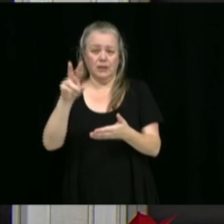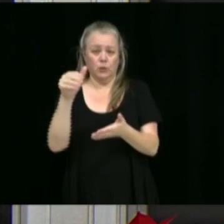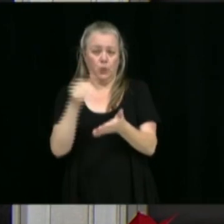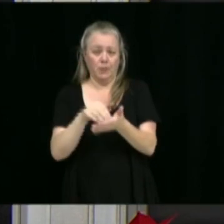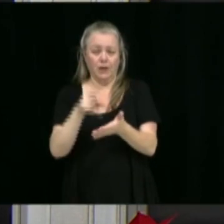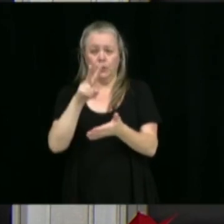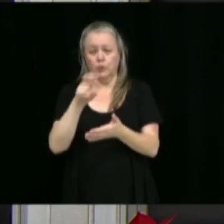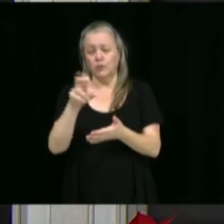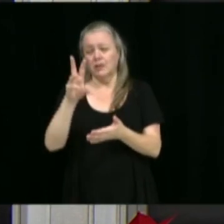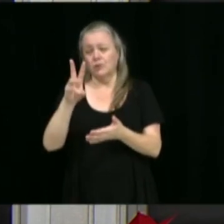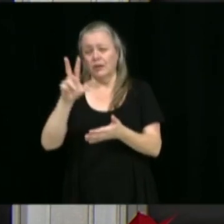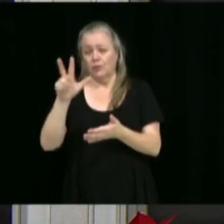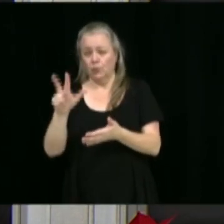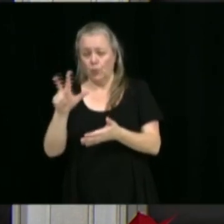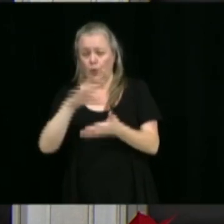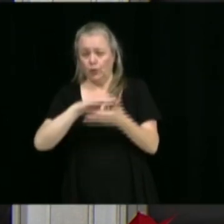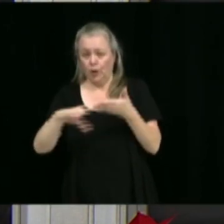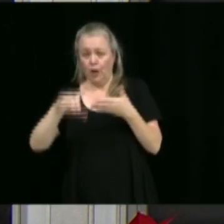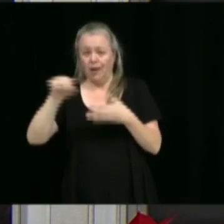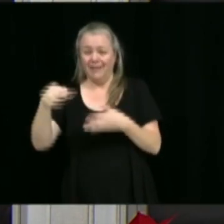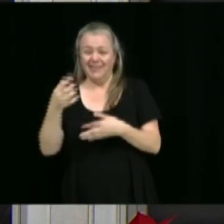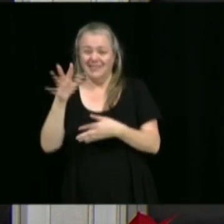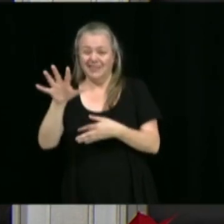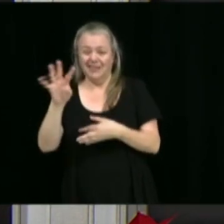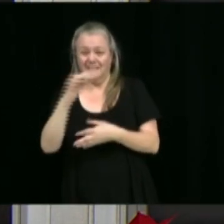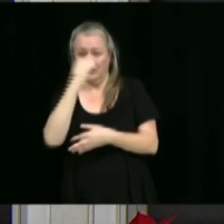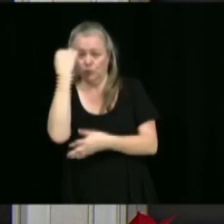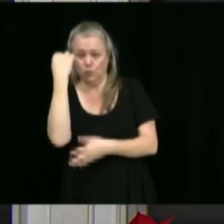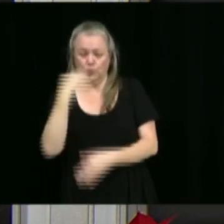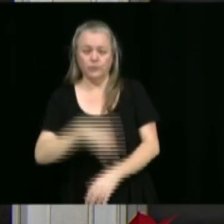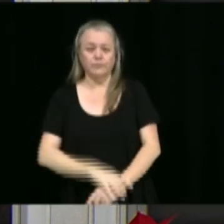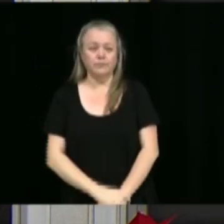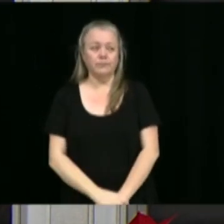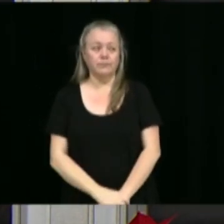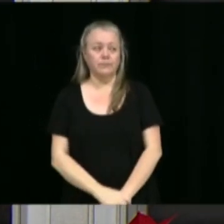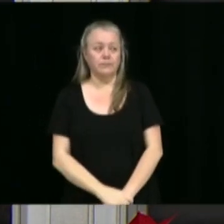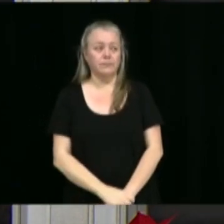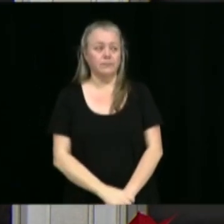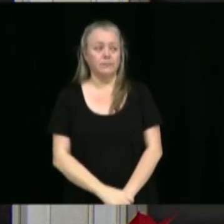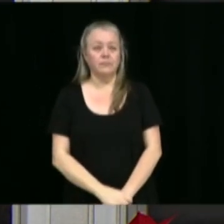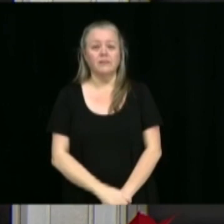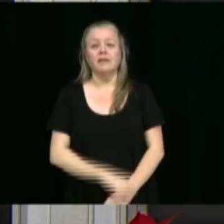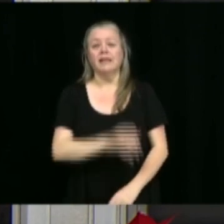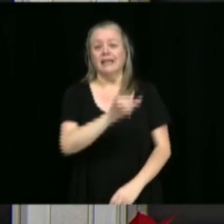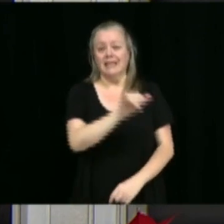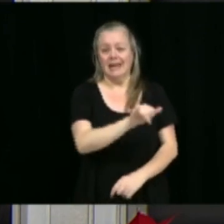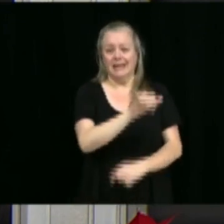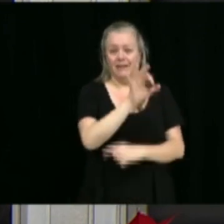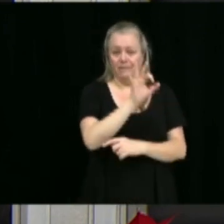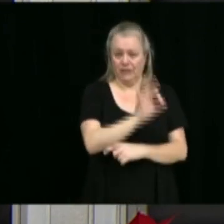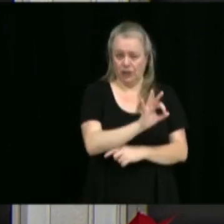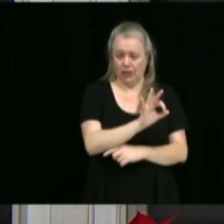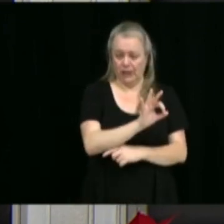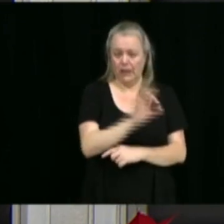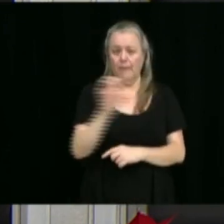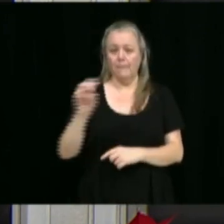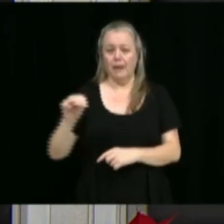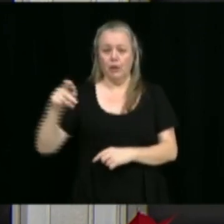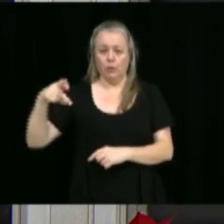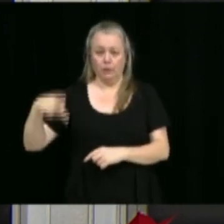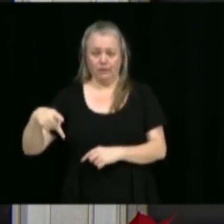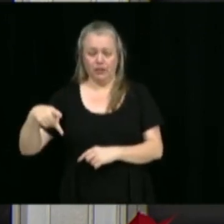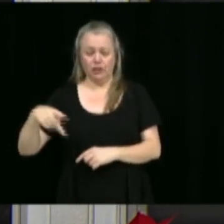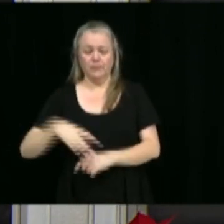263 $ et 54 sous. Yannick Fréchette, Michael